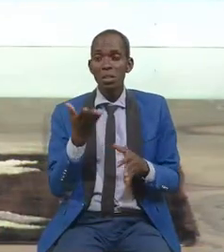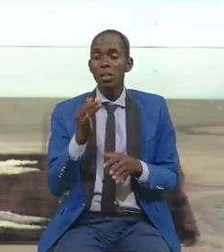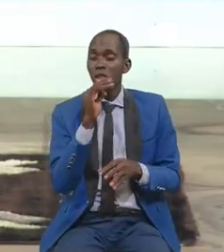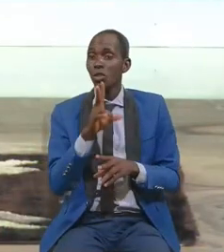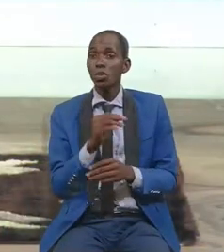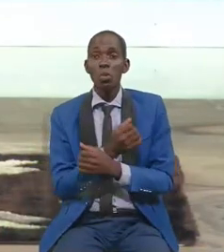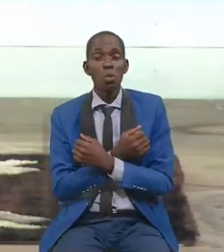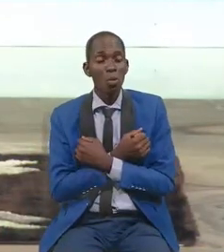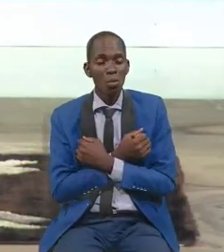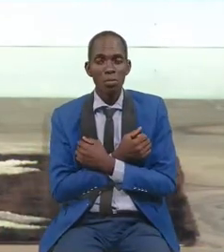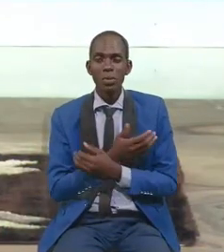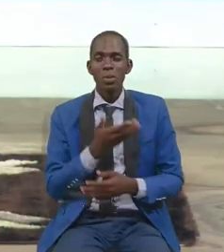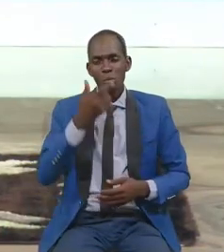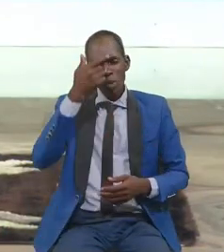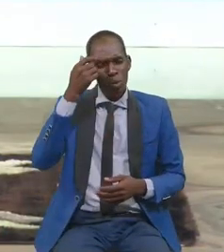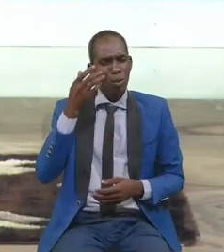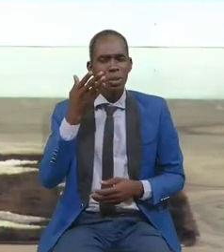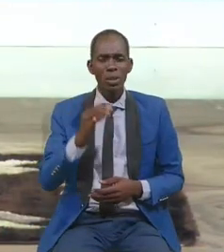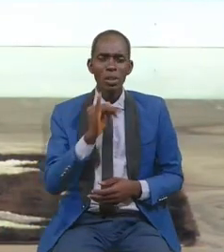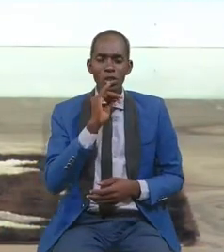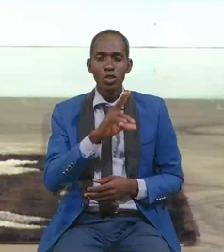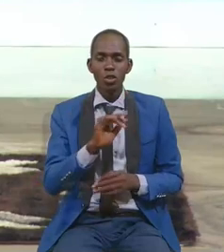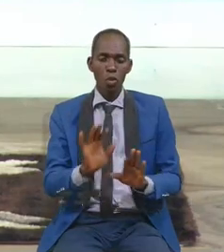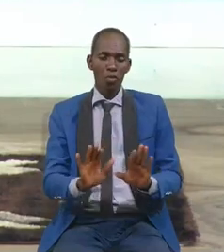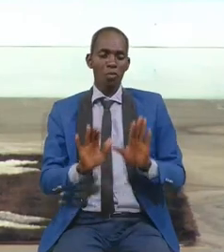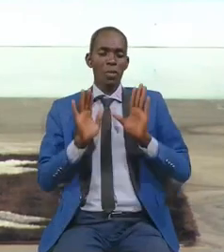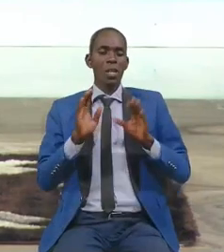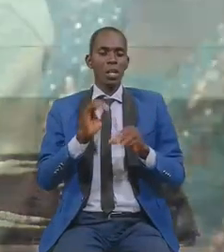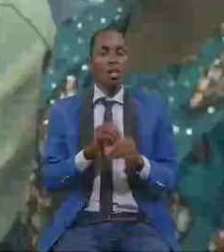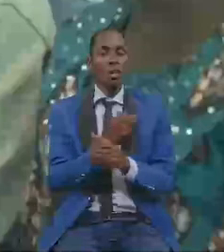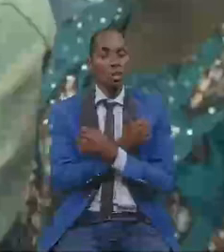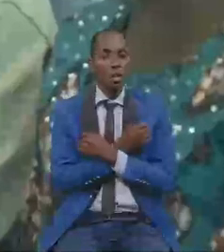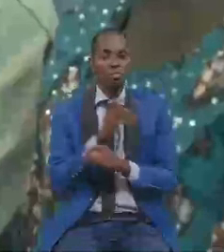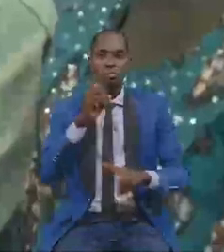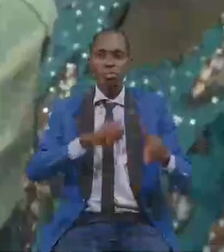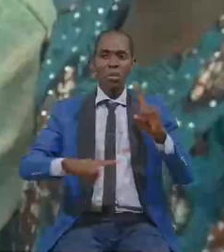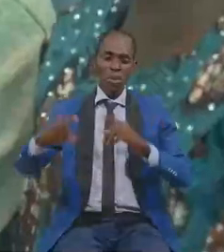l'amour. 18, la crainte n'est pas dans l'amour. Quelqu'un là-bas dit amen.